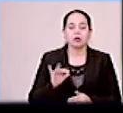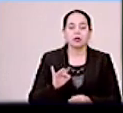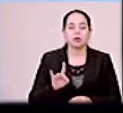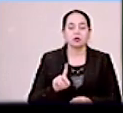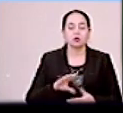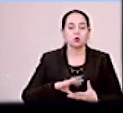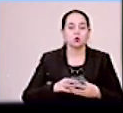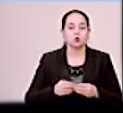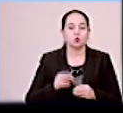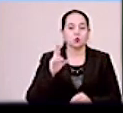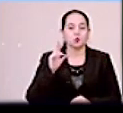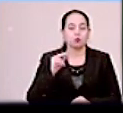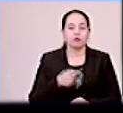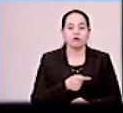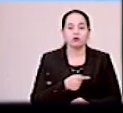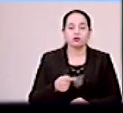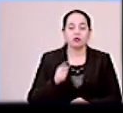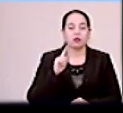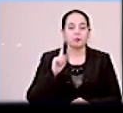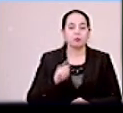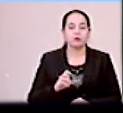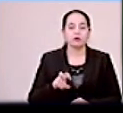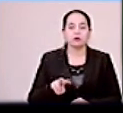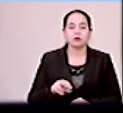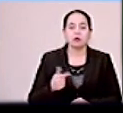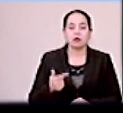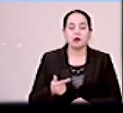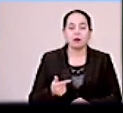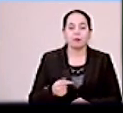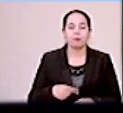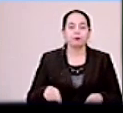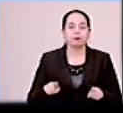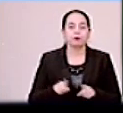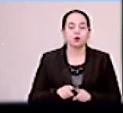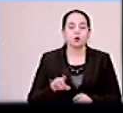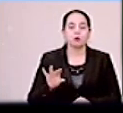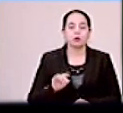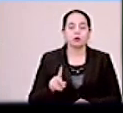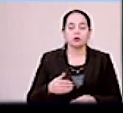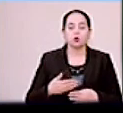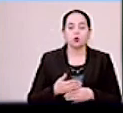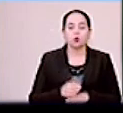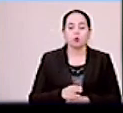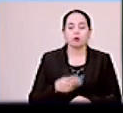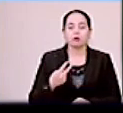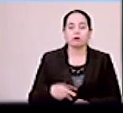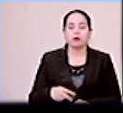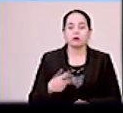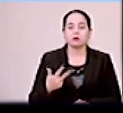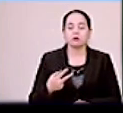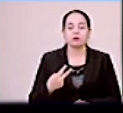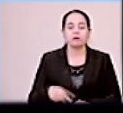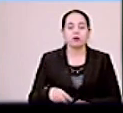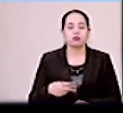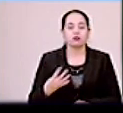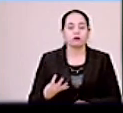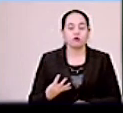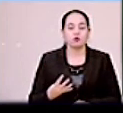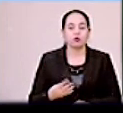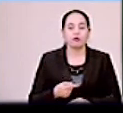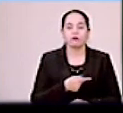суммы вычитаем известное слагаемое. То есть из дроби 23